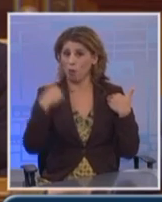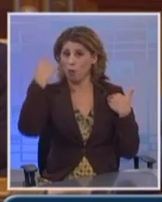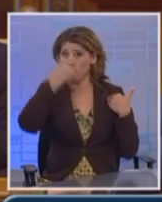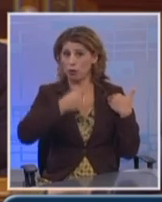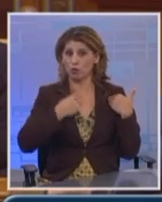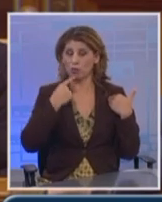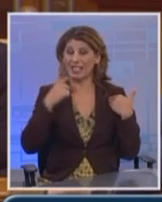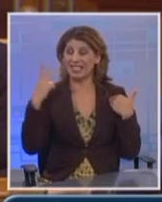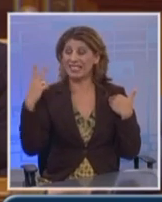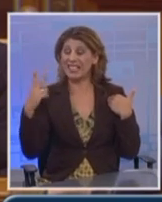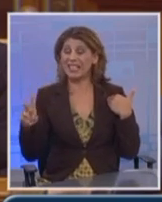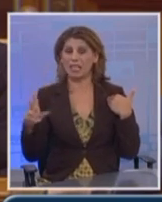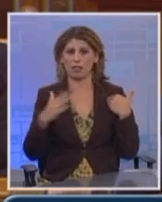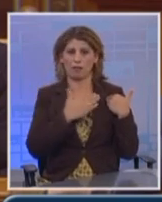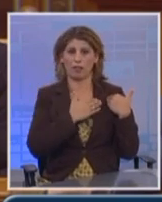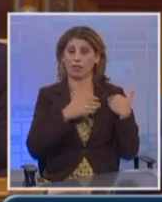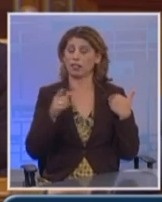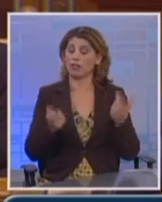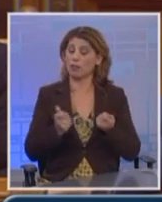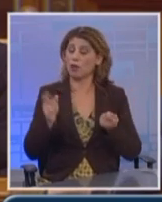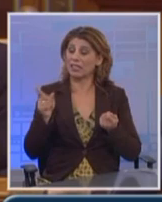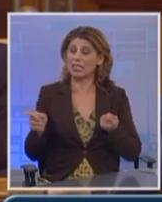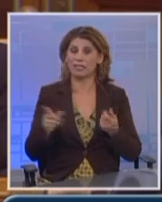προσωπικά και για τις δικές σας ευθύνες, για τα δικά σας πεπραγμένα.